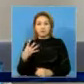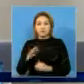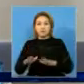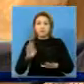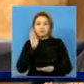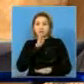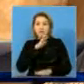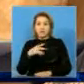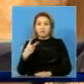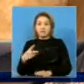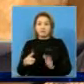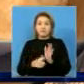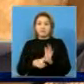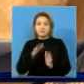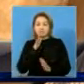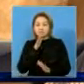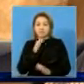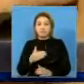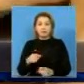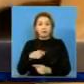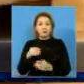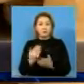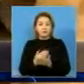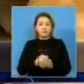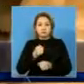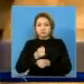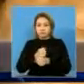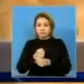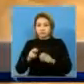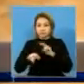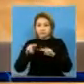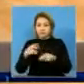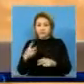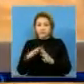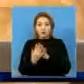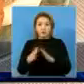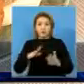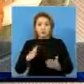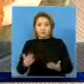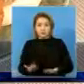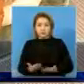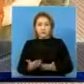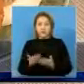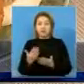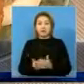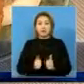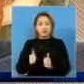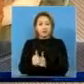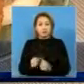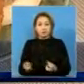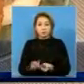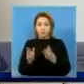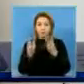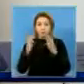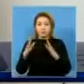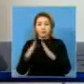баланың анасы, 27 жаста. Инфрақұрылымы әлі де дұрыс жүргізілмеген құрылысшы екі ауылында тұрады. Таңмен таласа тұрып, алдымен от жағады,